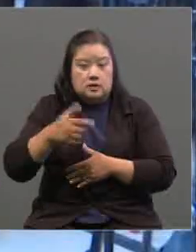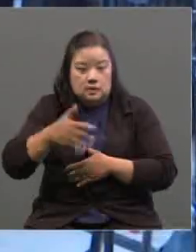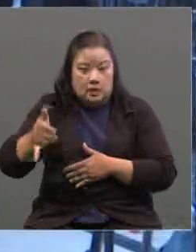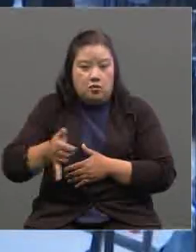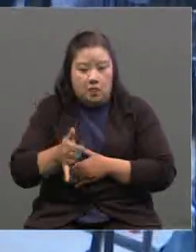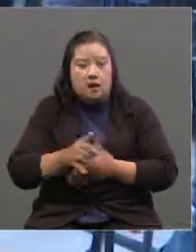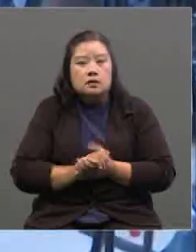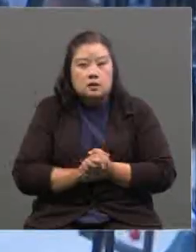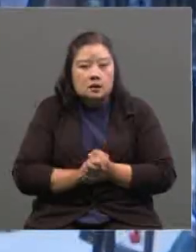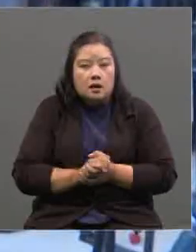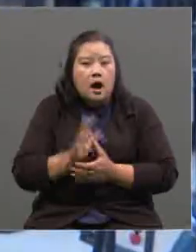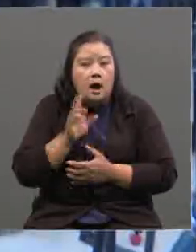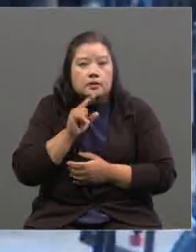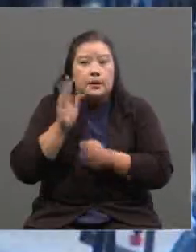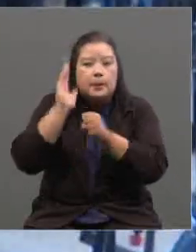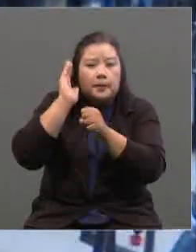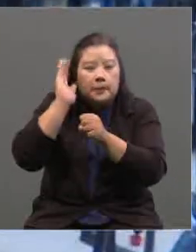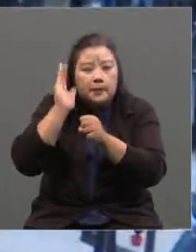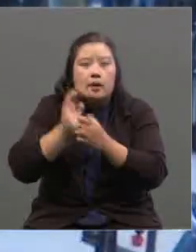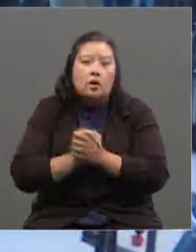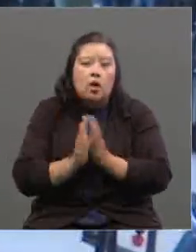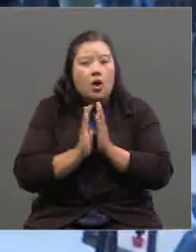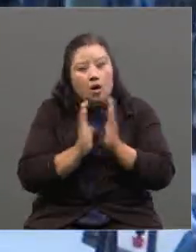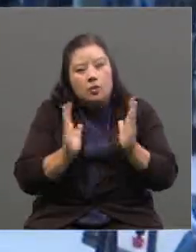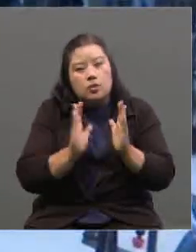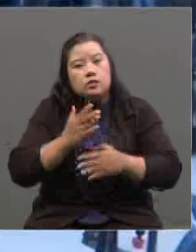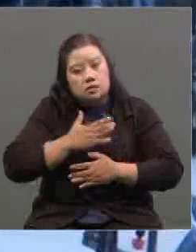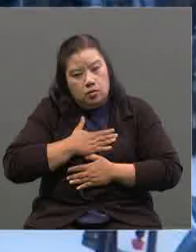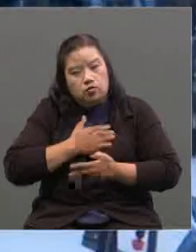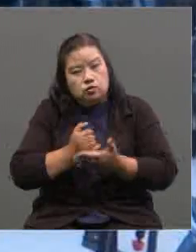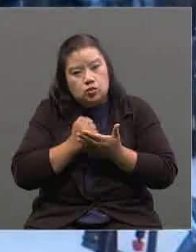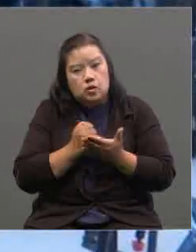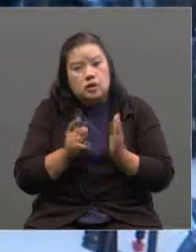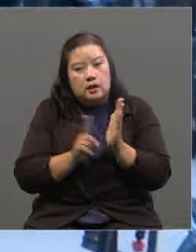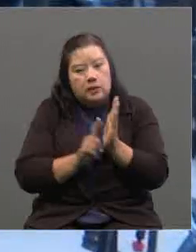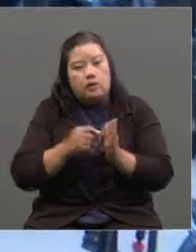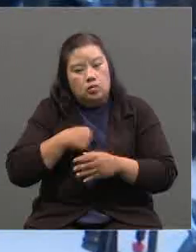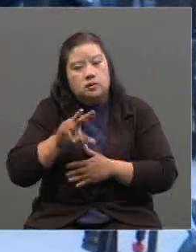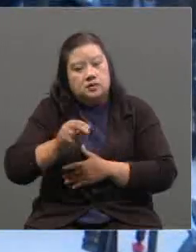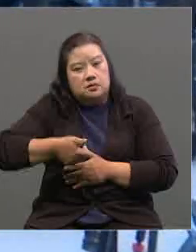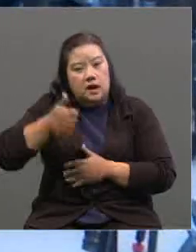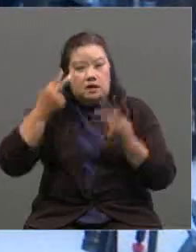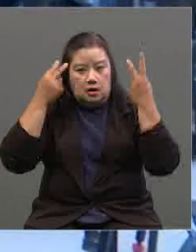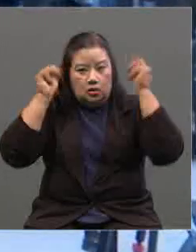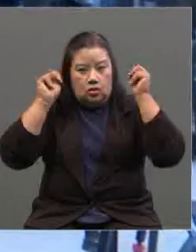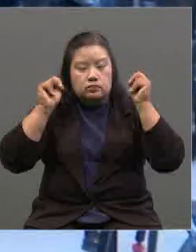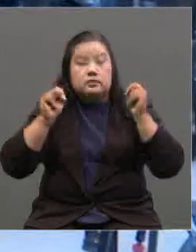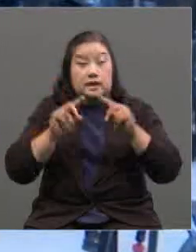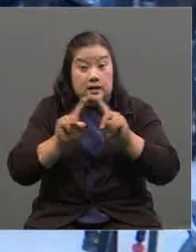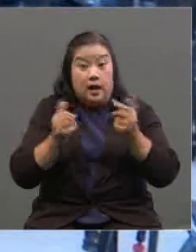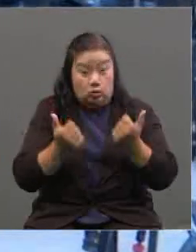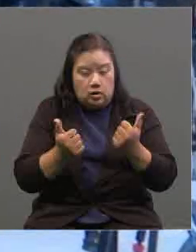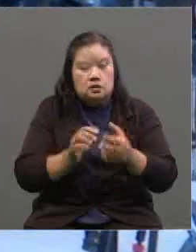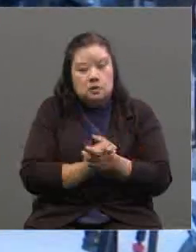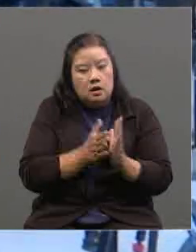ลงขอบคุณทุกคะแนนเสียงที่สนับสนุนให้ตนเองนั้นเป็นนายกรัฐมนตรีคนที่30และหลังจากนี้ค่ะก็ต้องจับตานะคะคร